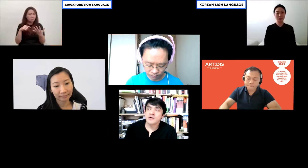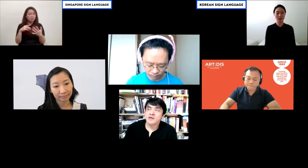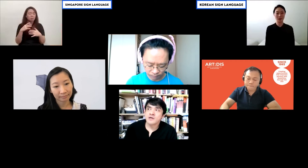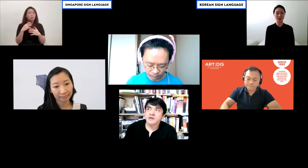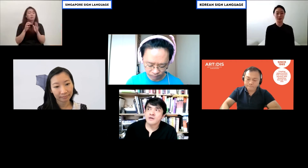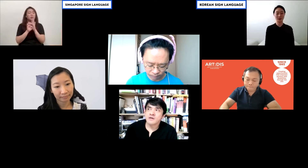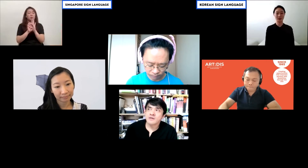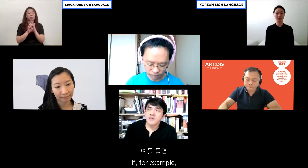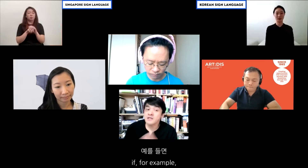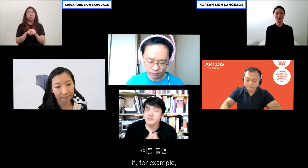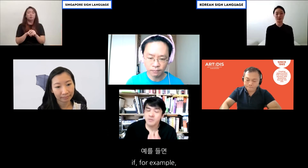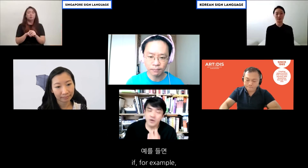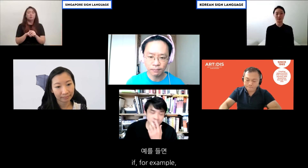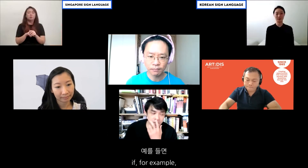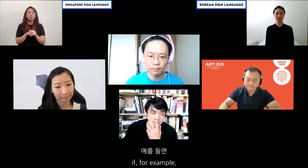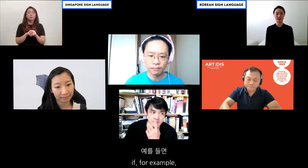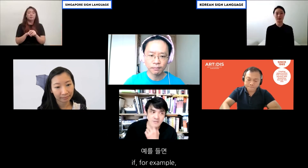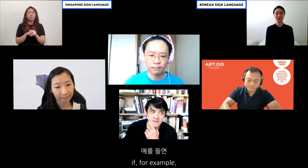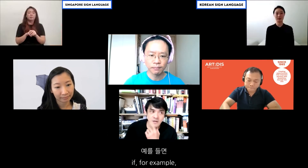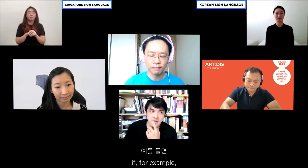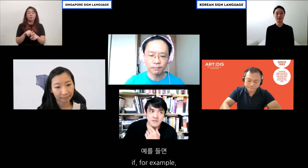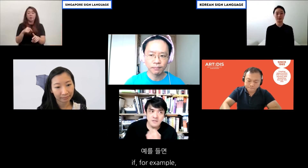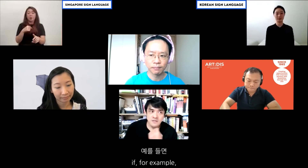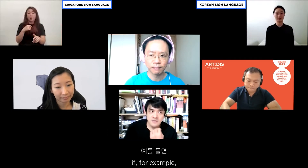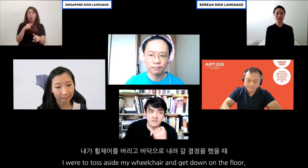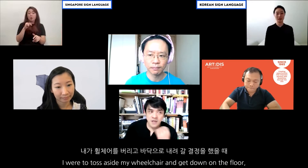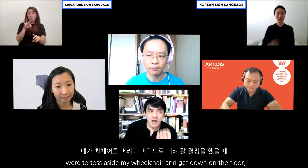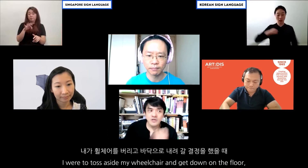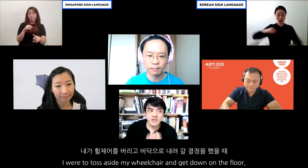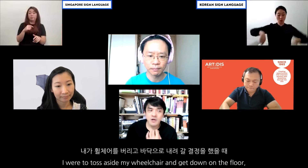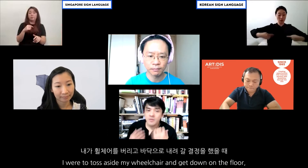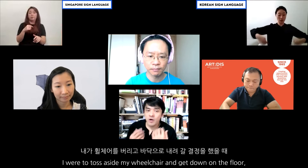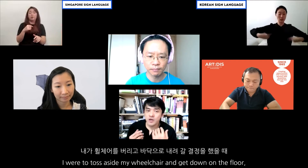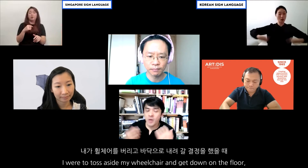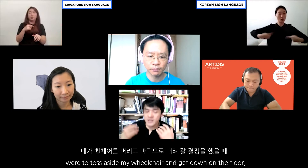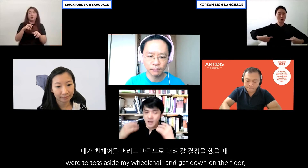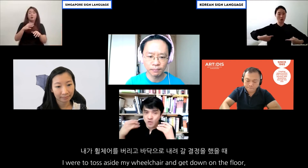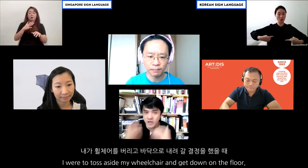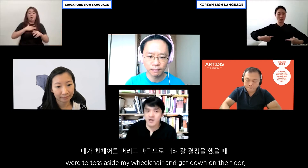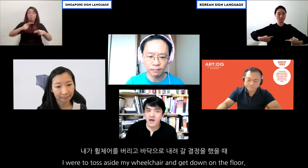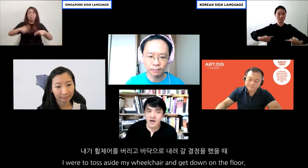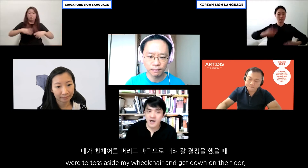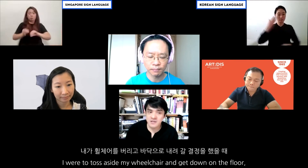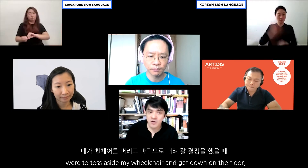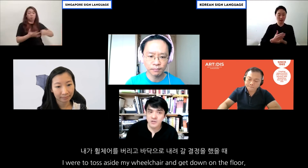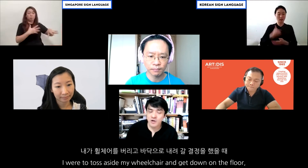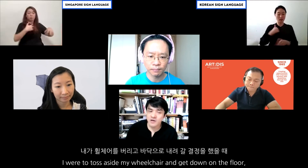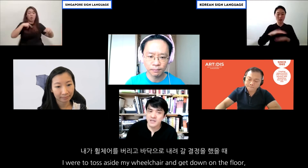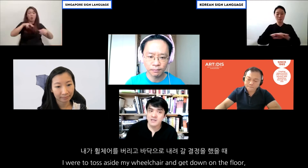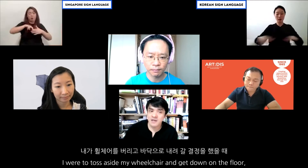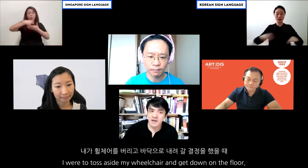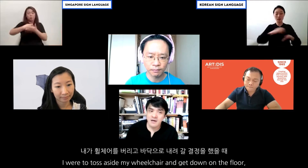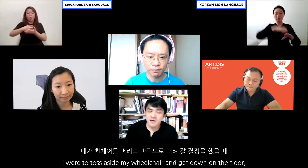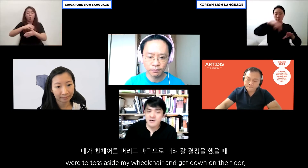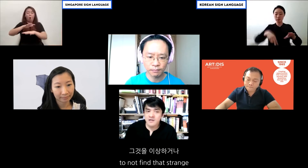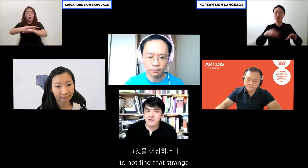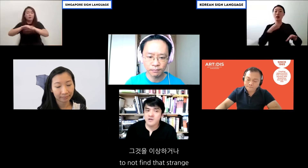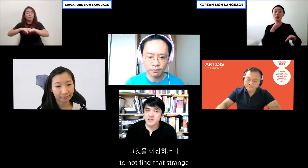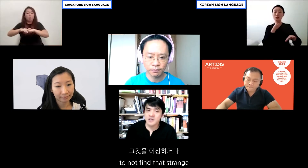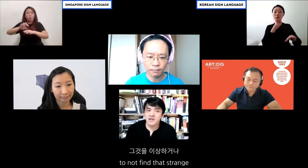거죠. 예를 들면 내가 휠체어를 버리고 바닥으로 내려가는 결정을 했을 때